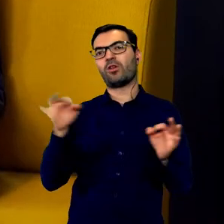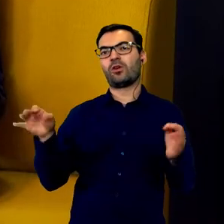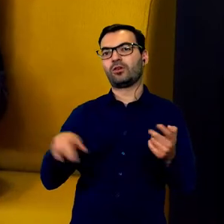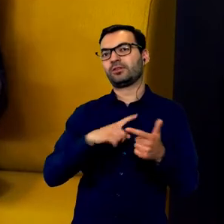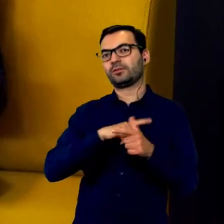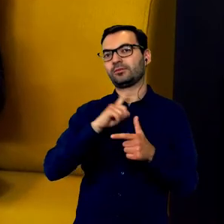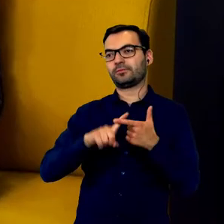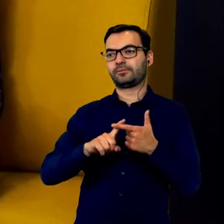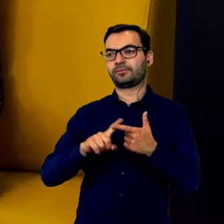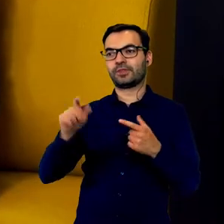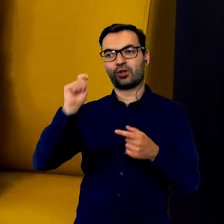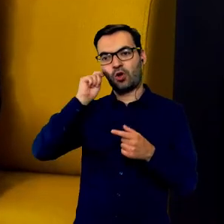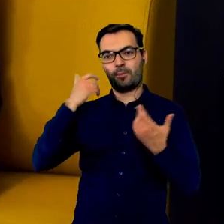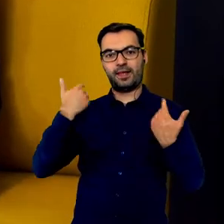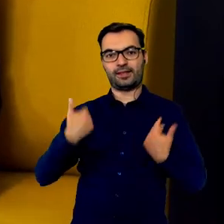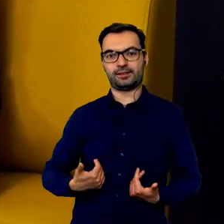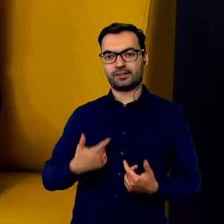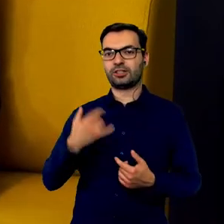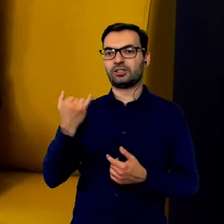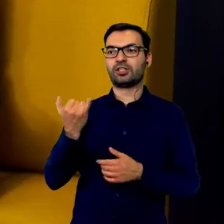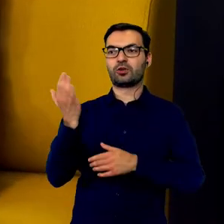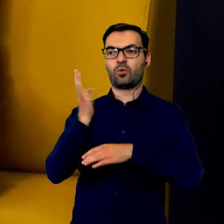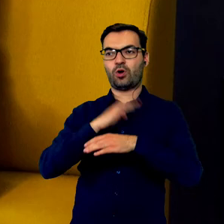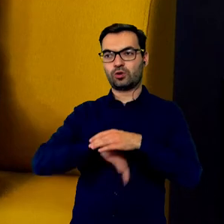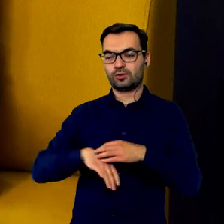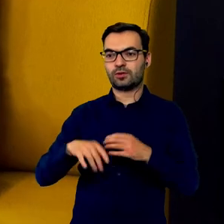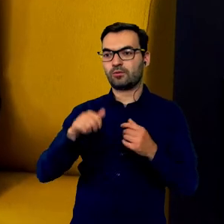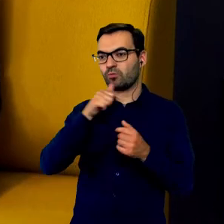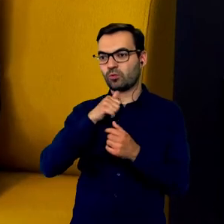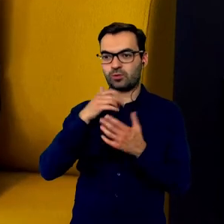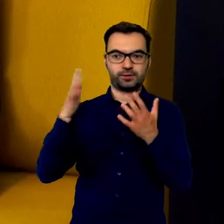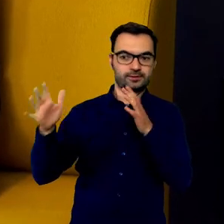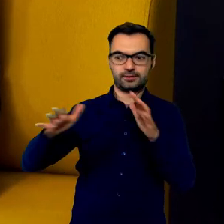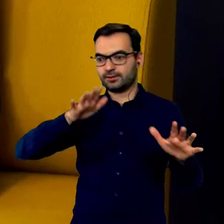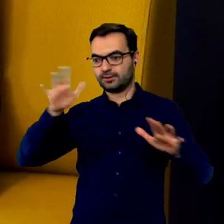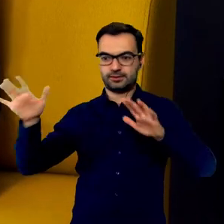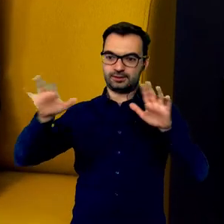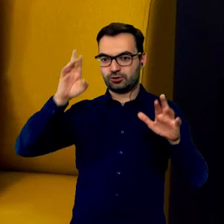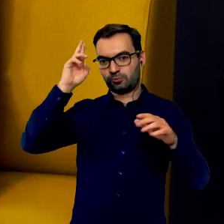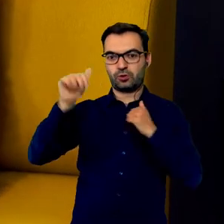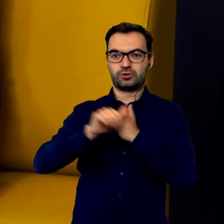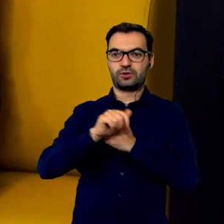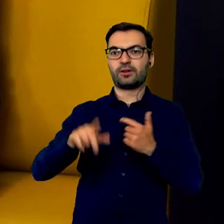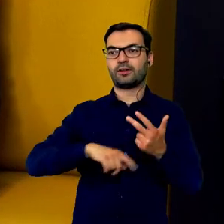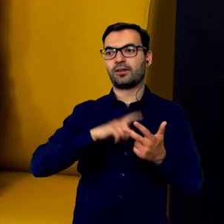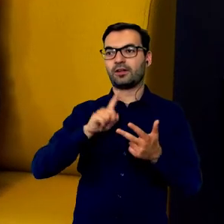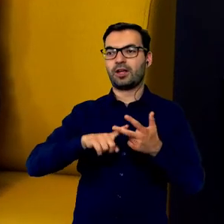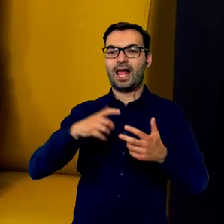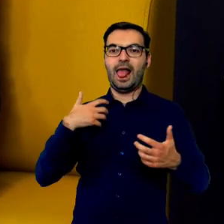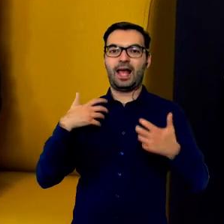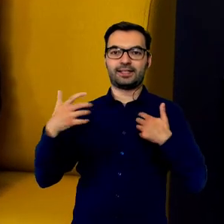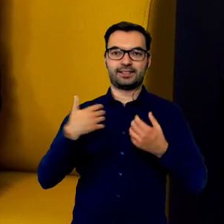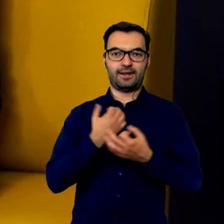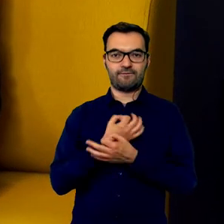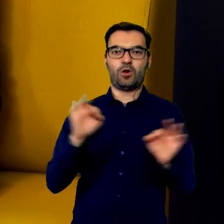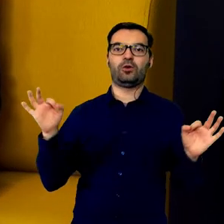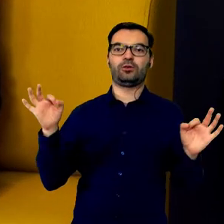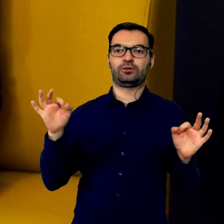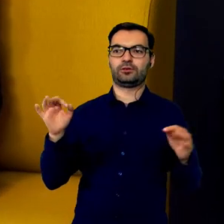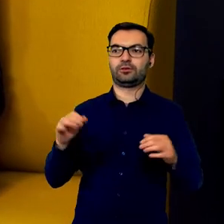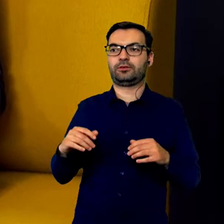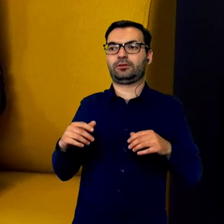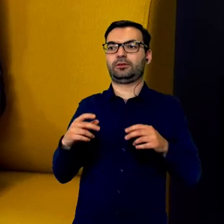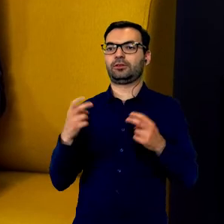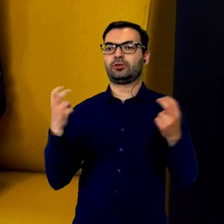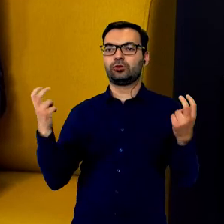wolności kobiety, kiedy rodzę dziecko i próbuje się połapać w tym świecie, wolności artystki. A to